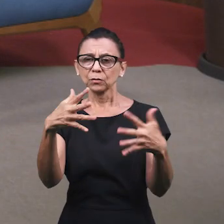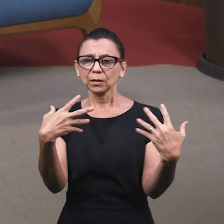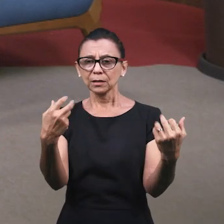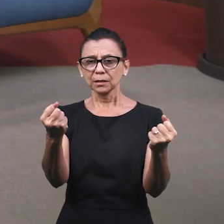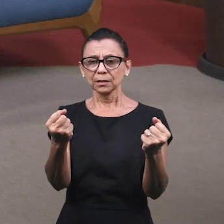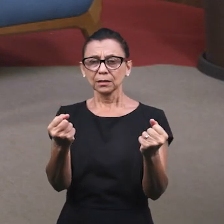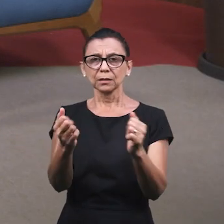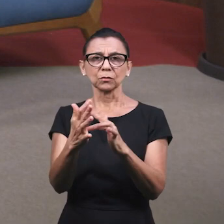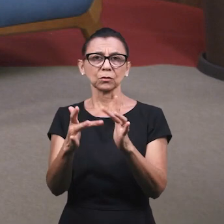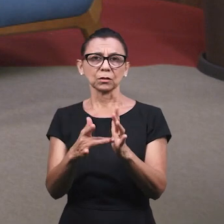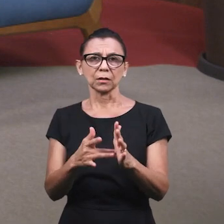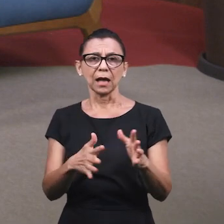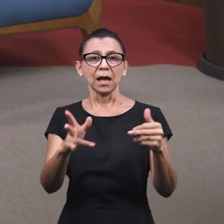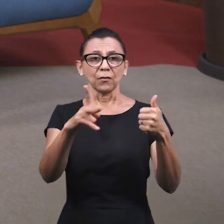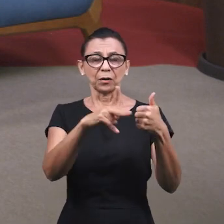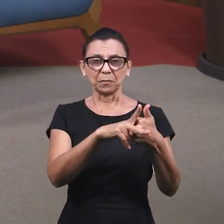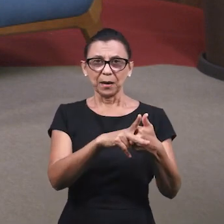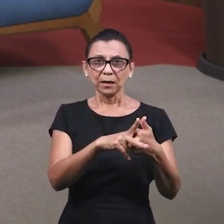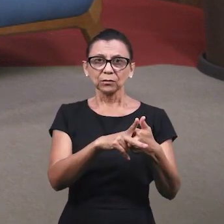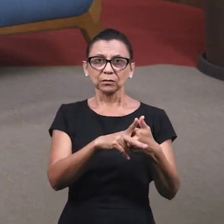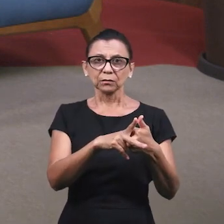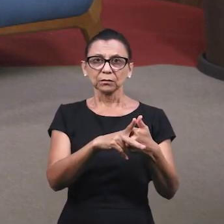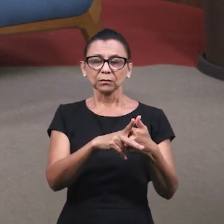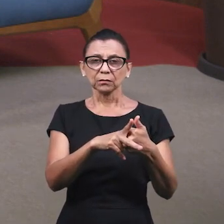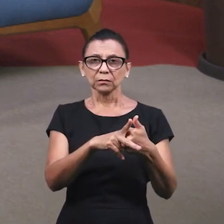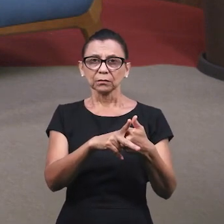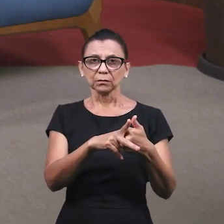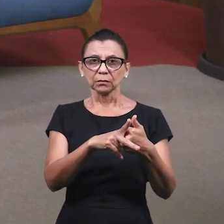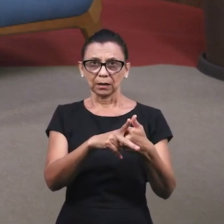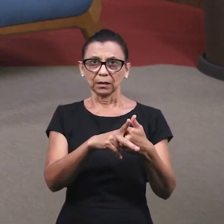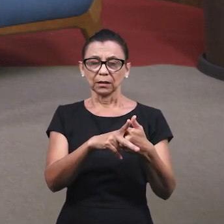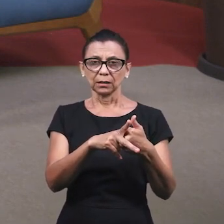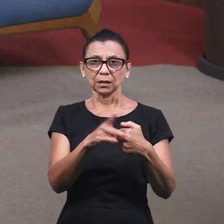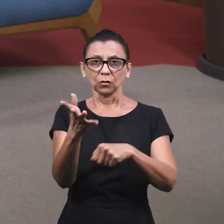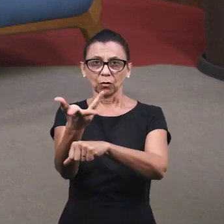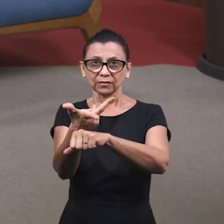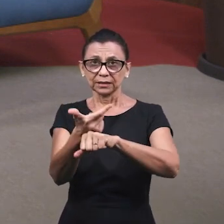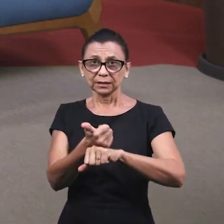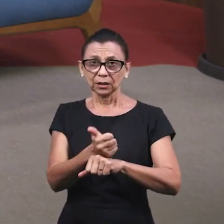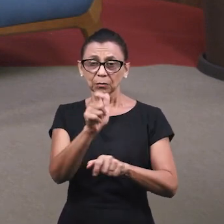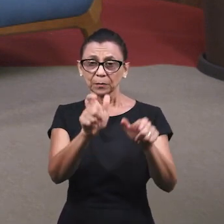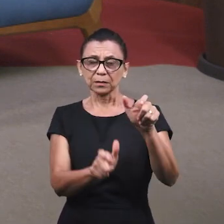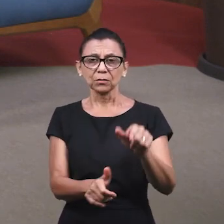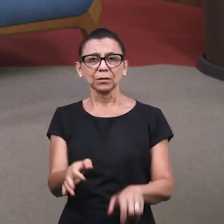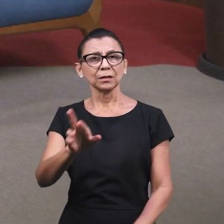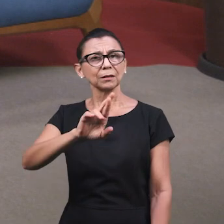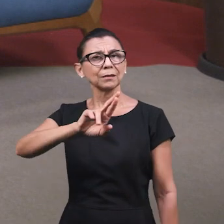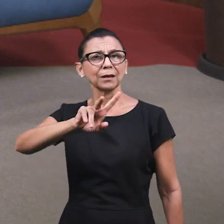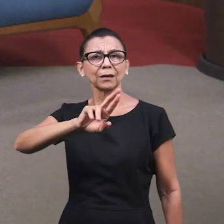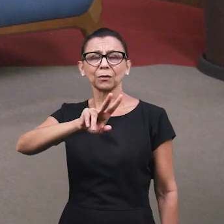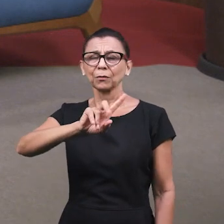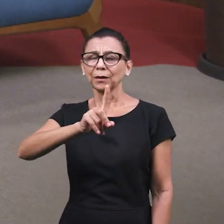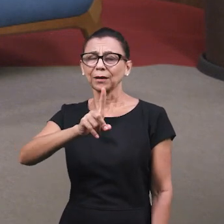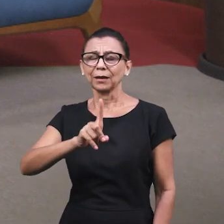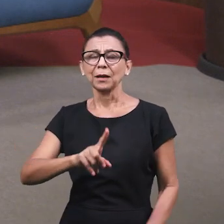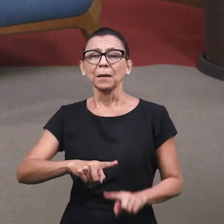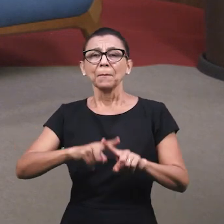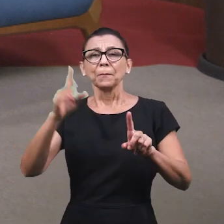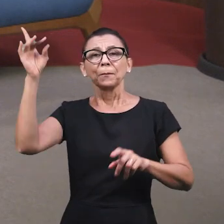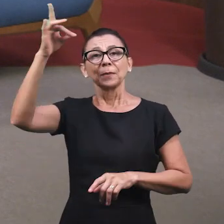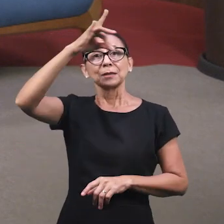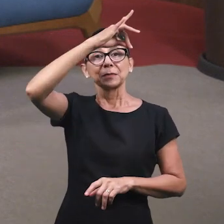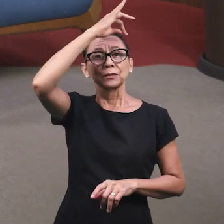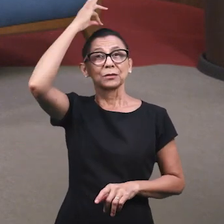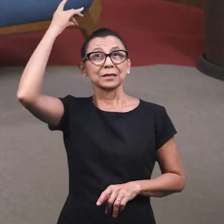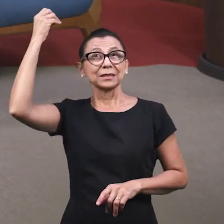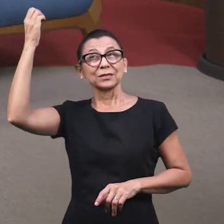Lui, il s'est révélé. Donc, ce n'est pas Pierre qui a converti quelqu'un. Non, c'est l'action du